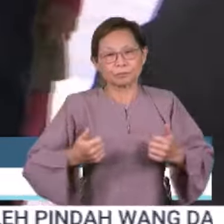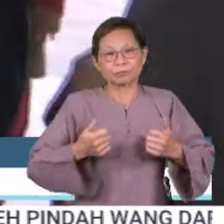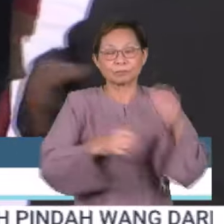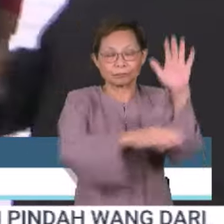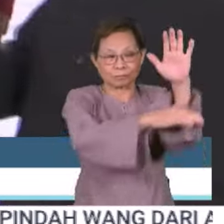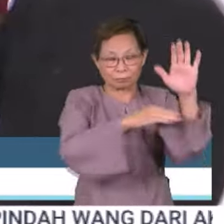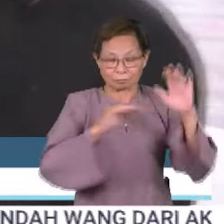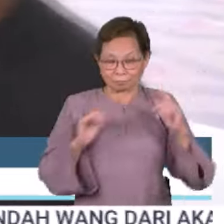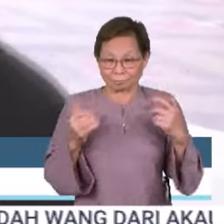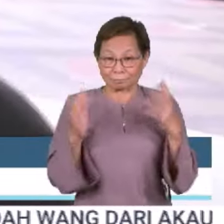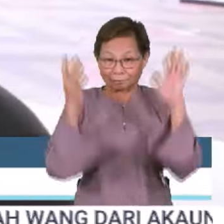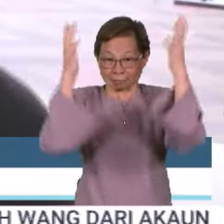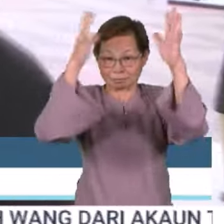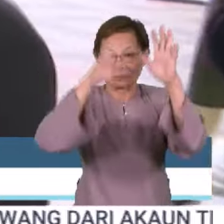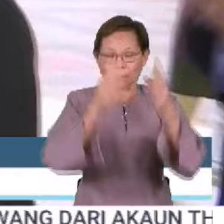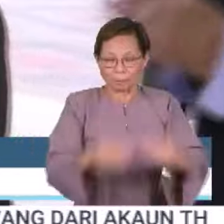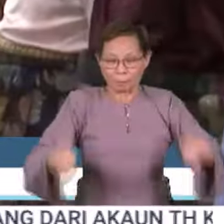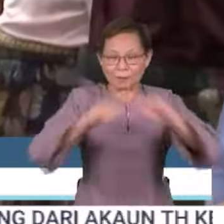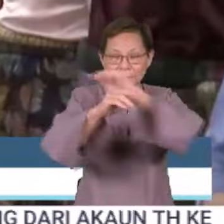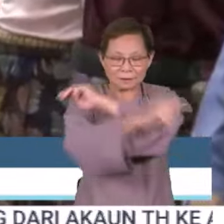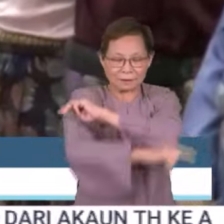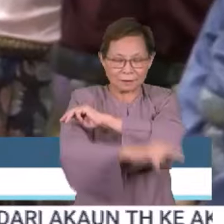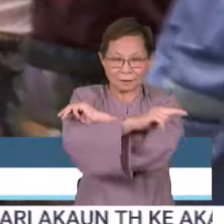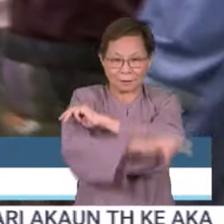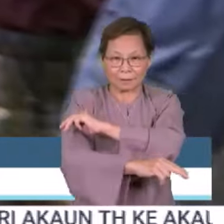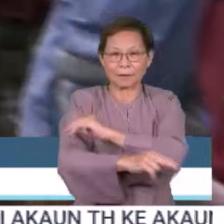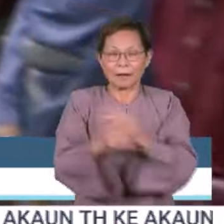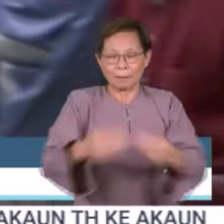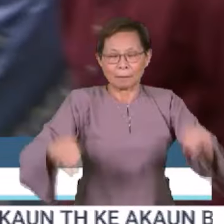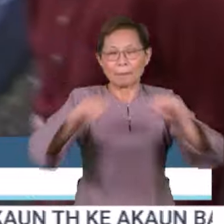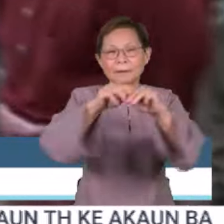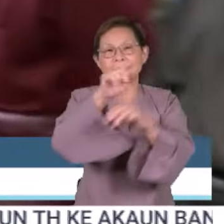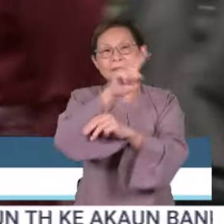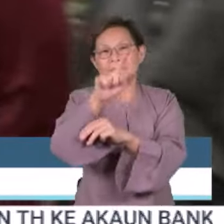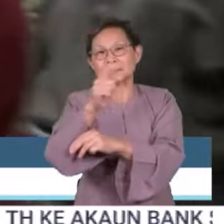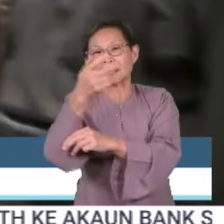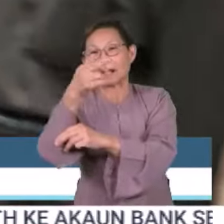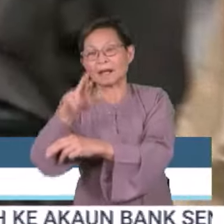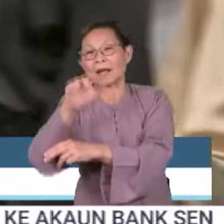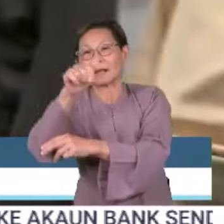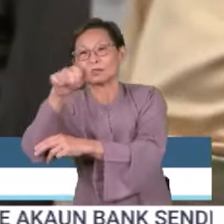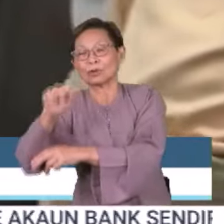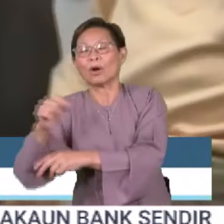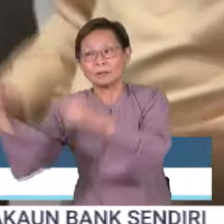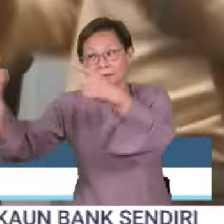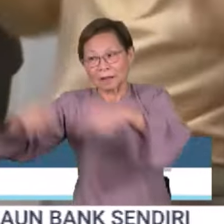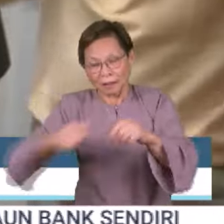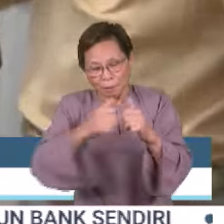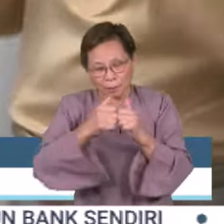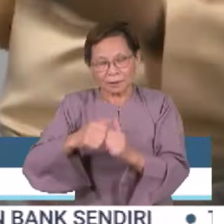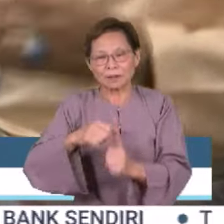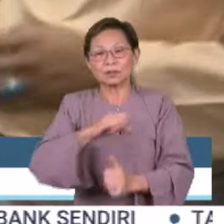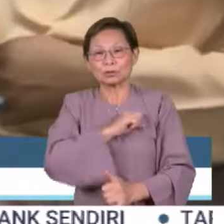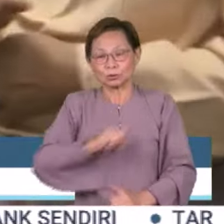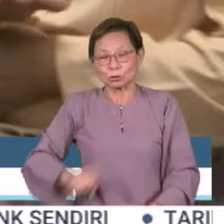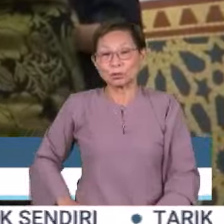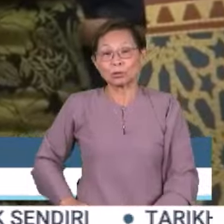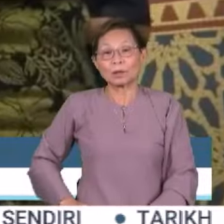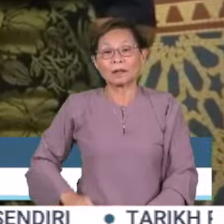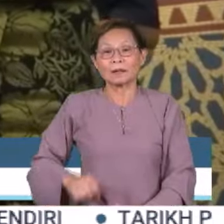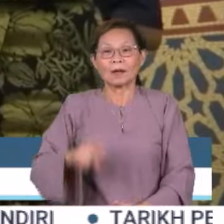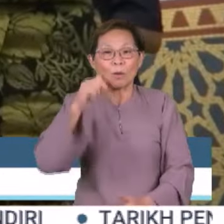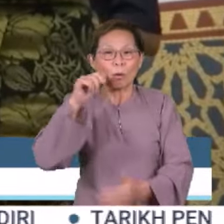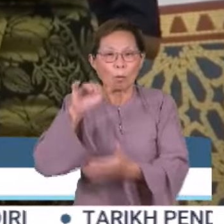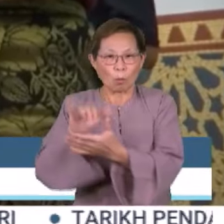Adha di Masjid Negeri Masjid Zahir Alustar. Berangkat sama Sultanah Kedah Sultanah Maliha Almarhum